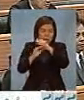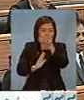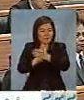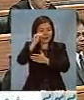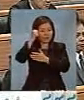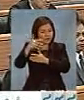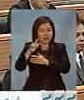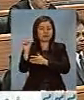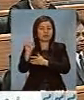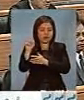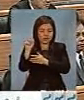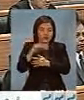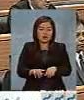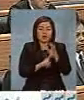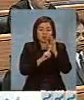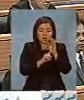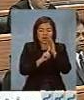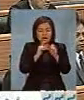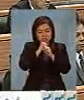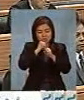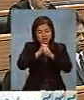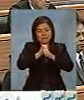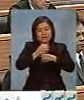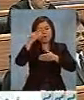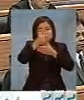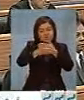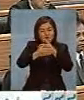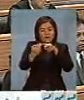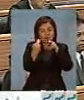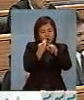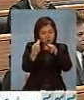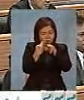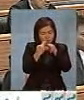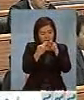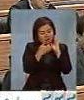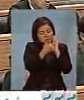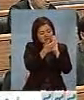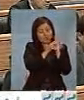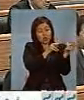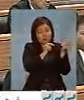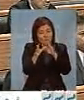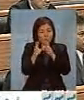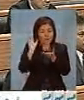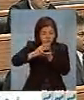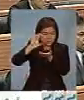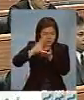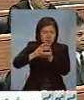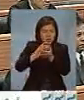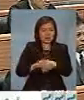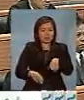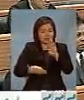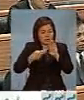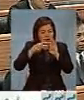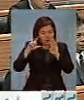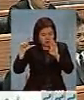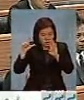นจะทำรถไฟทางคู่ไปนครพนมงบ 42,000 ล้านก็จะต้องสอบถามพี่น้องประช